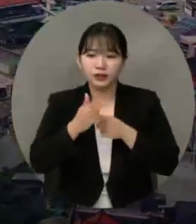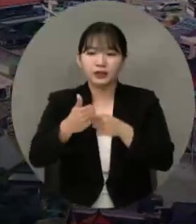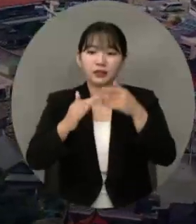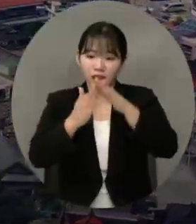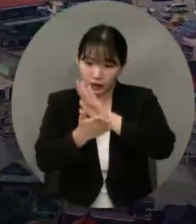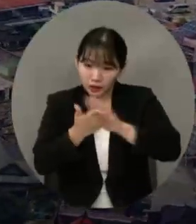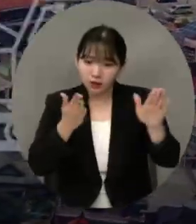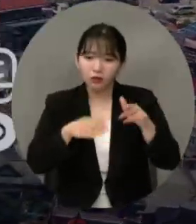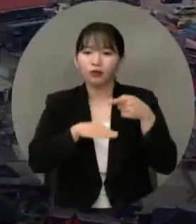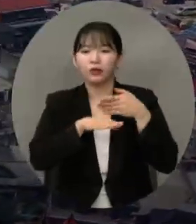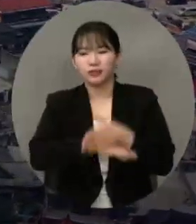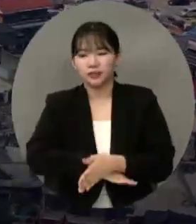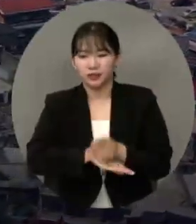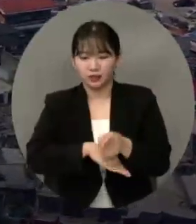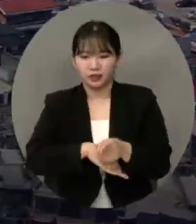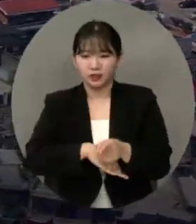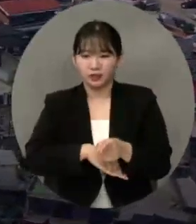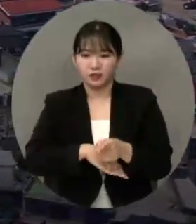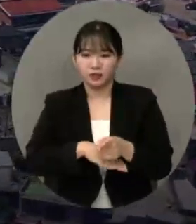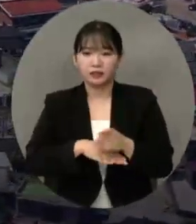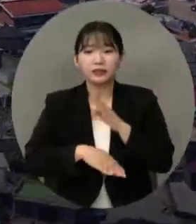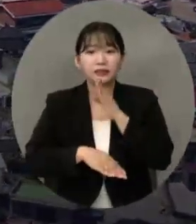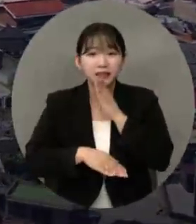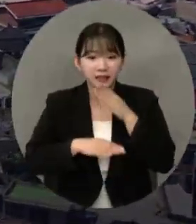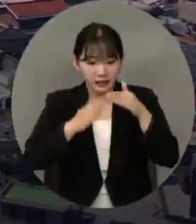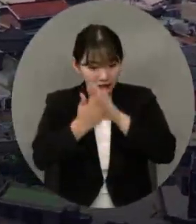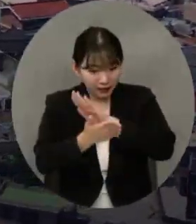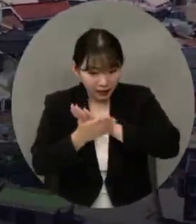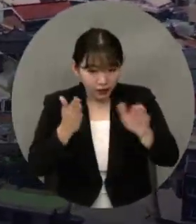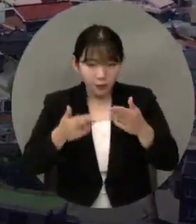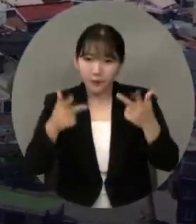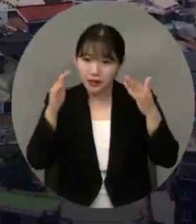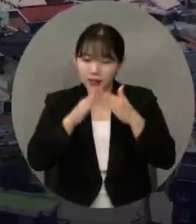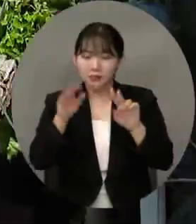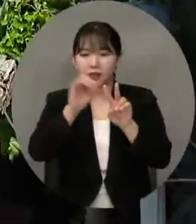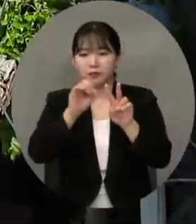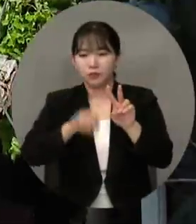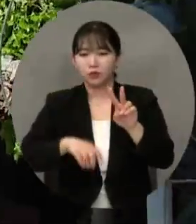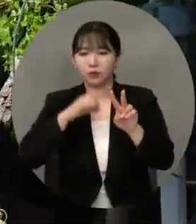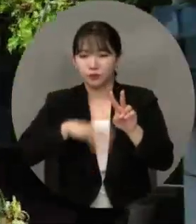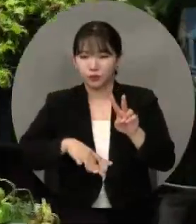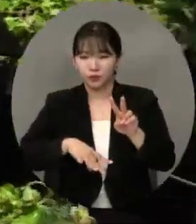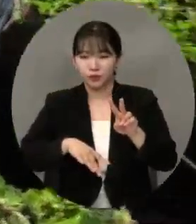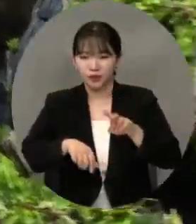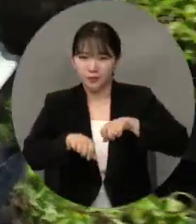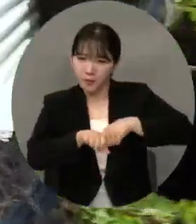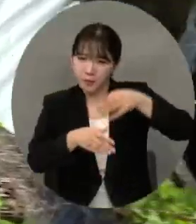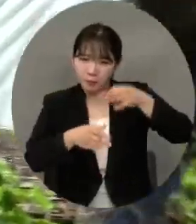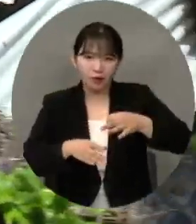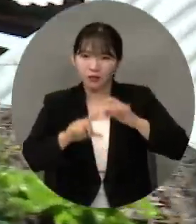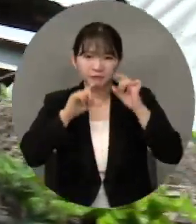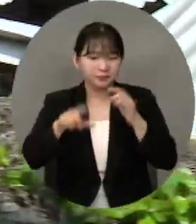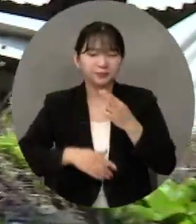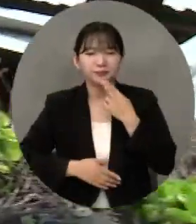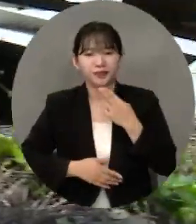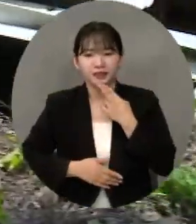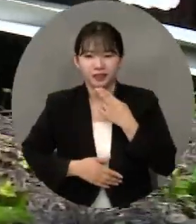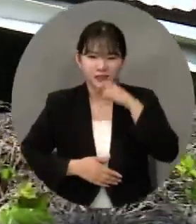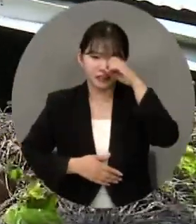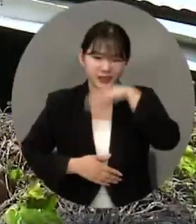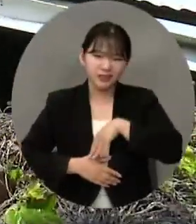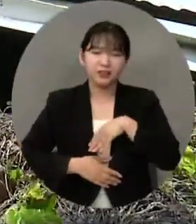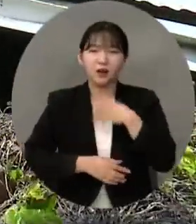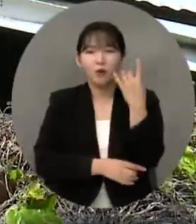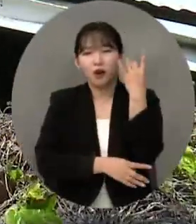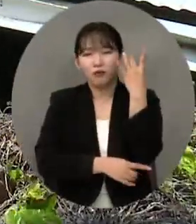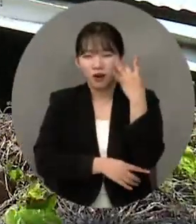목포시 전체로 봐도 철거된 빈집은 2%에 불과합니다. 이행강제금 부과도 거의 없어 사문화된